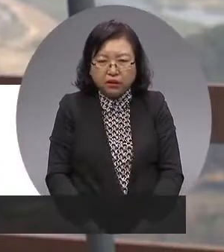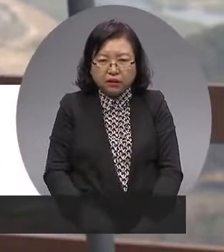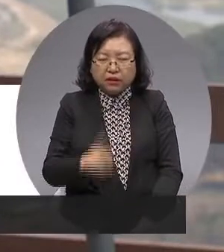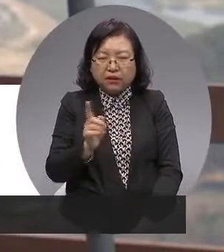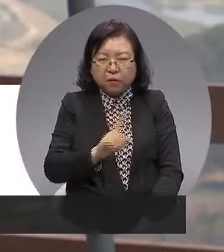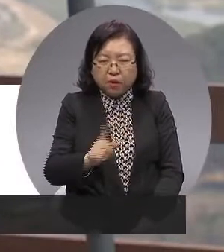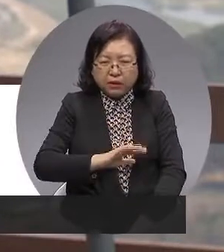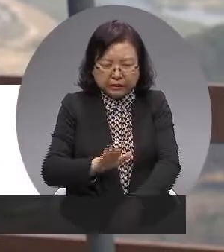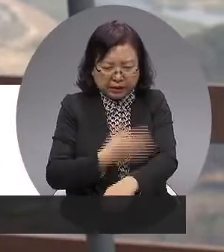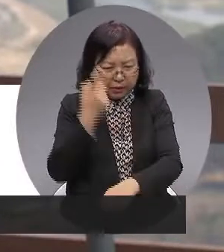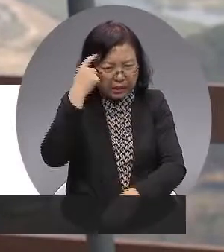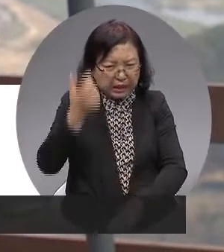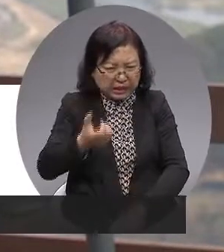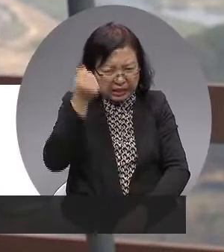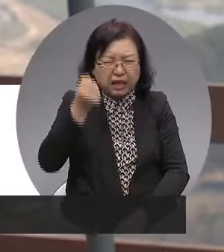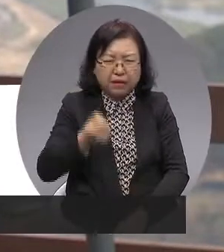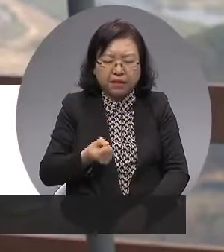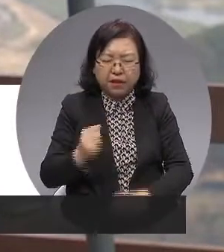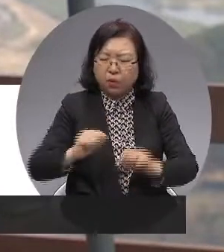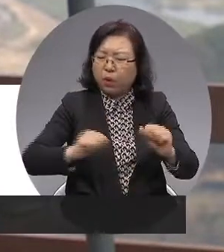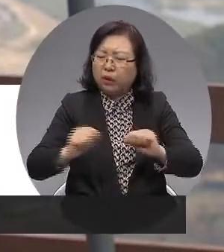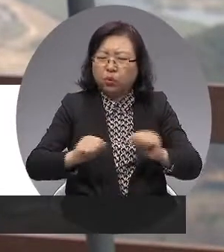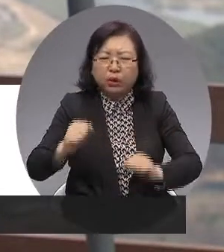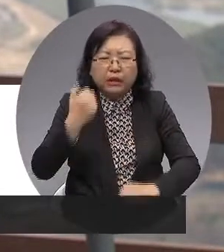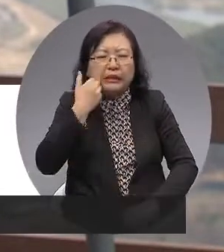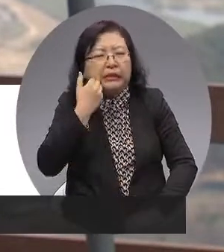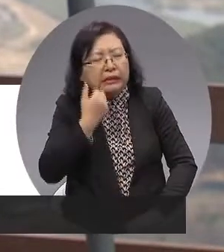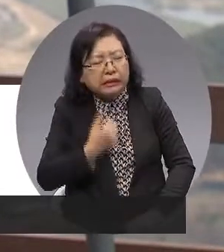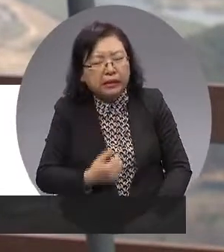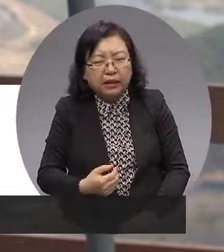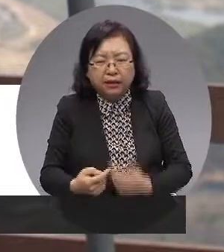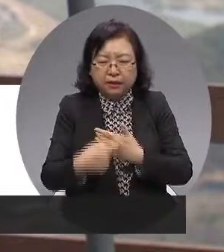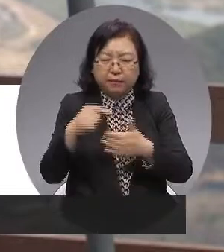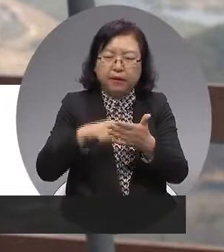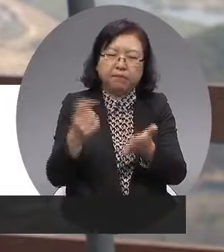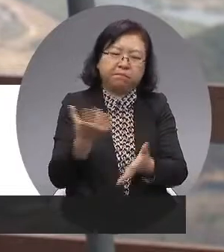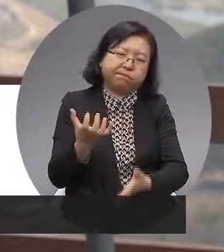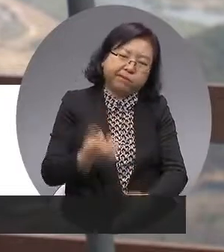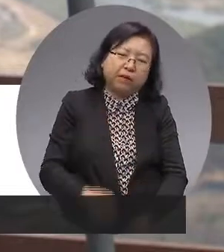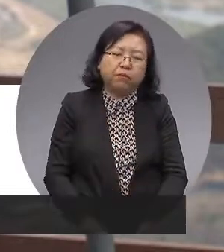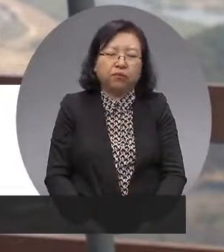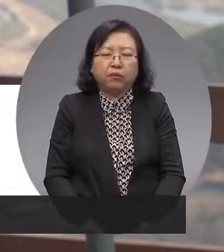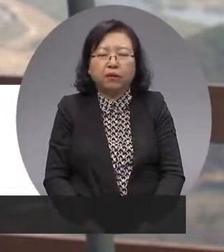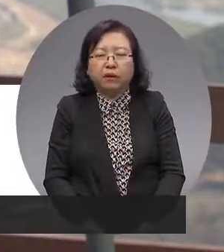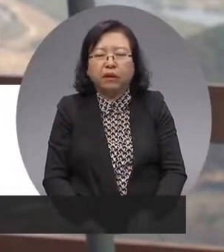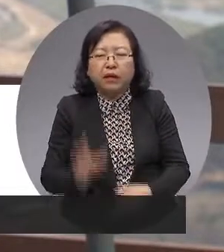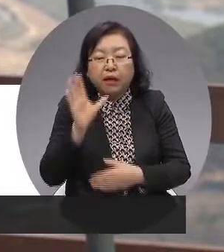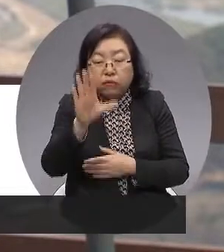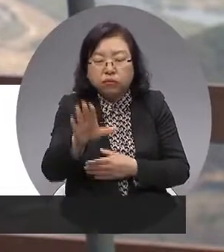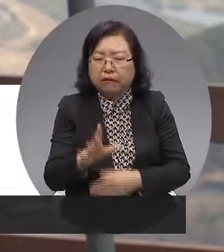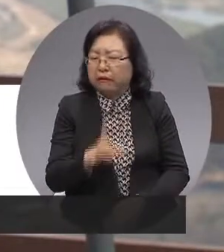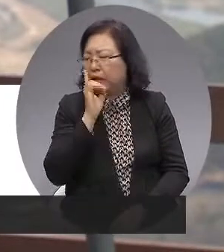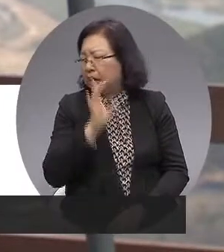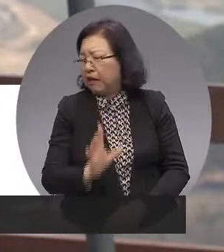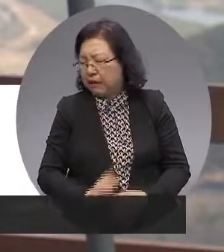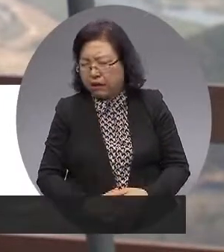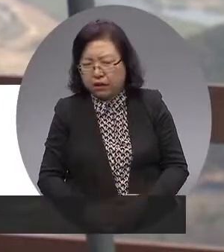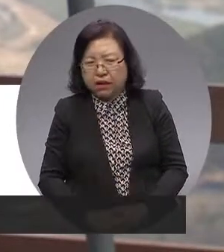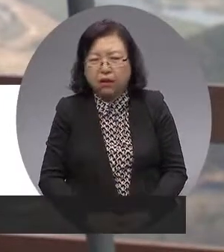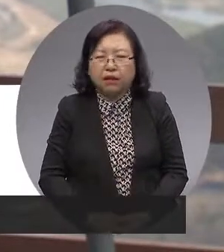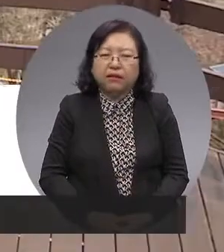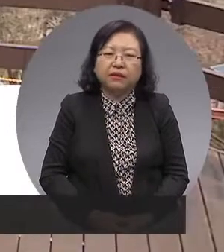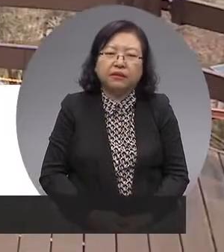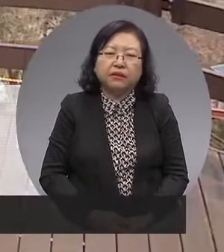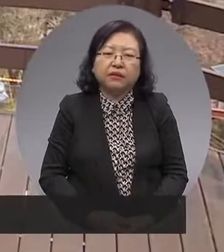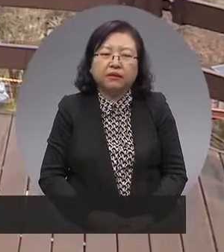주인의식이 없는 사람들이 이런 행동을 했다는 게 상당히 그 마음 아프고 이런 일이 앞으로는 있어서는 안 될